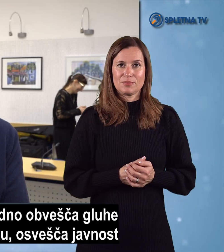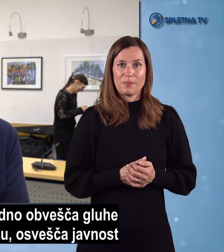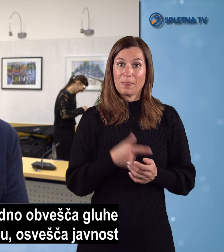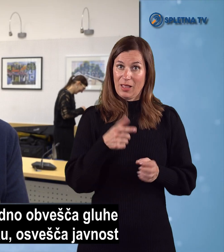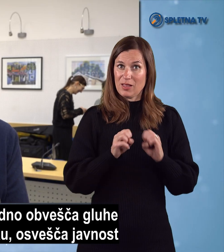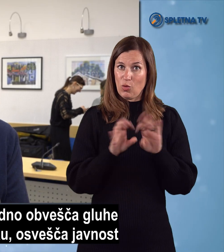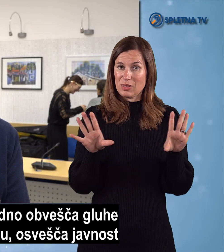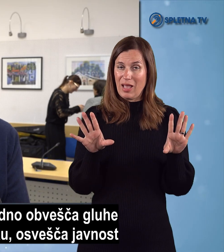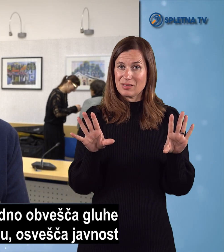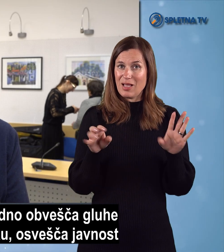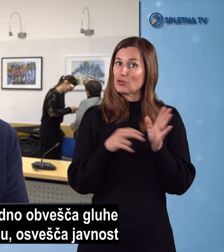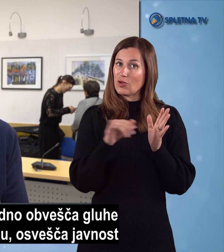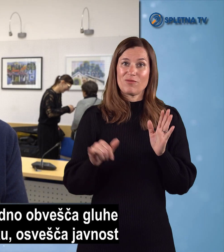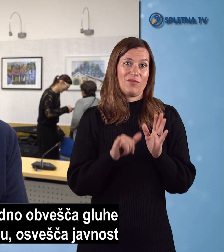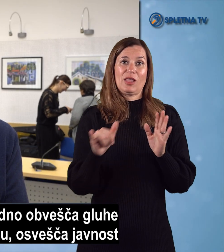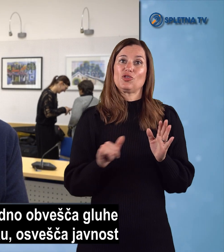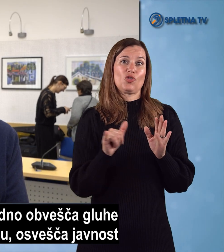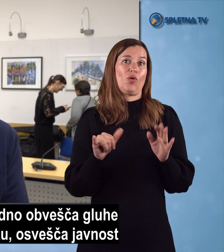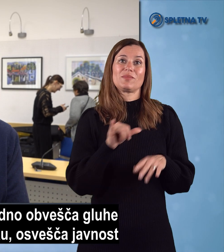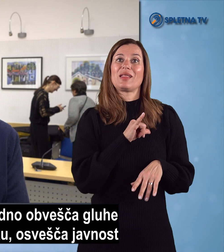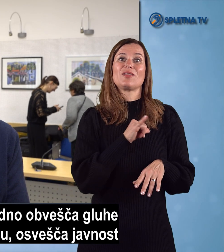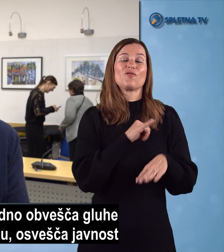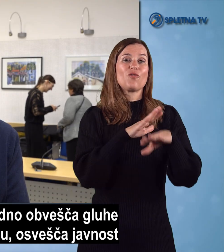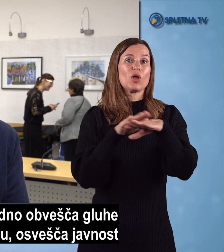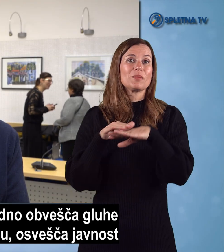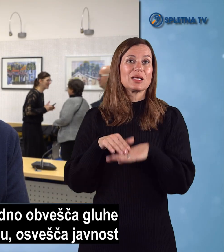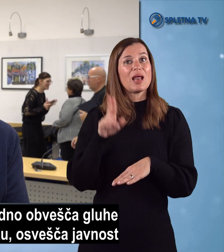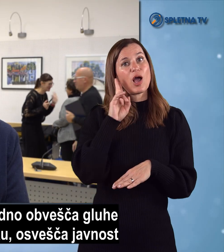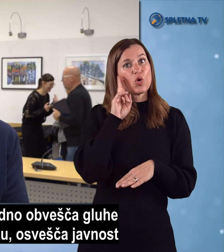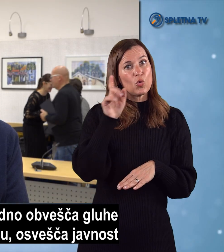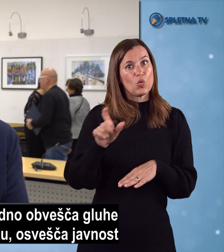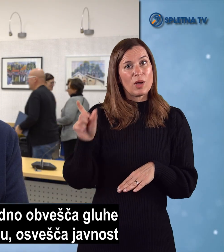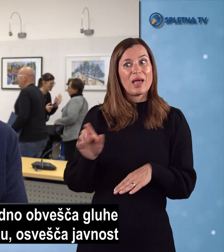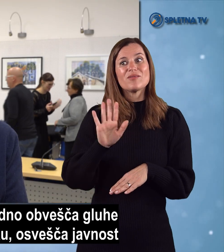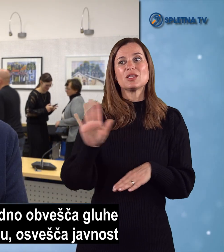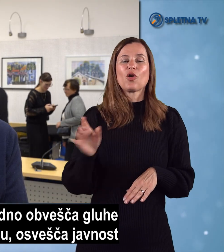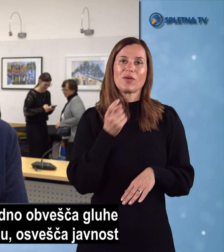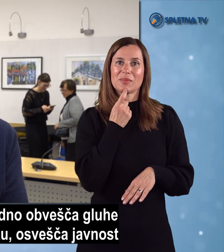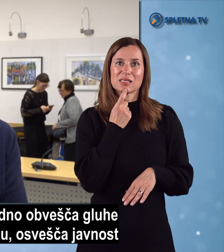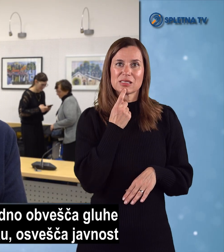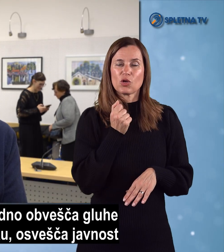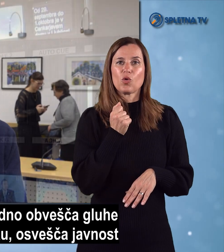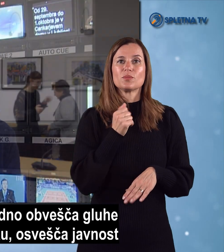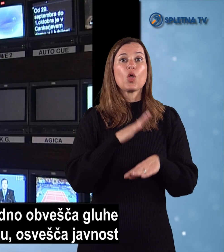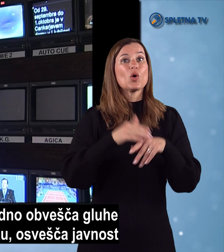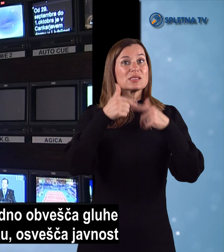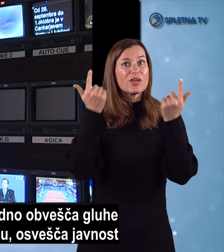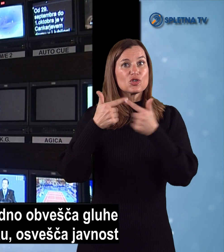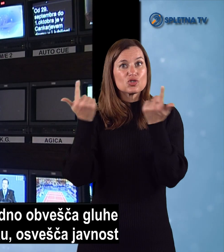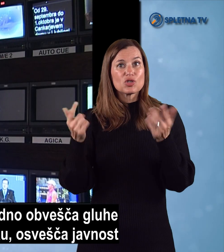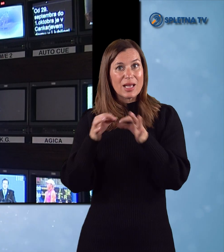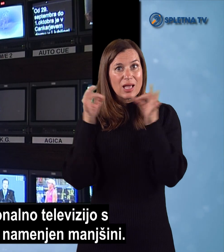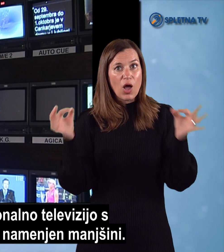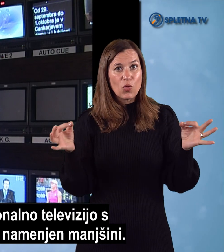Ta oddaja še vedno informira gluhe v njihovem jeziku, osvešča